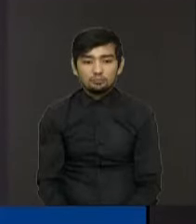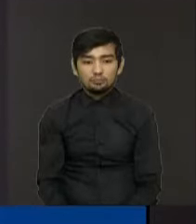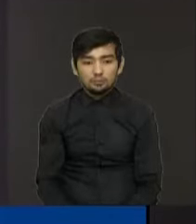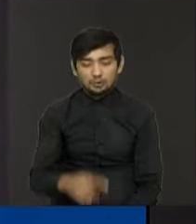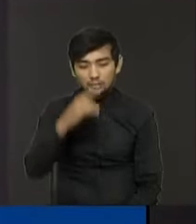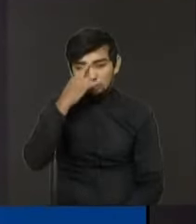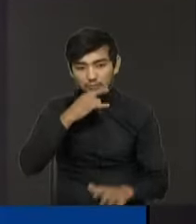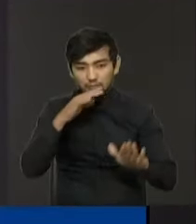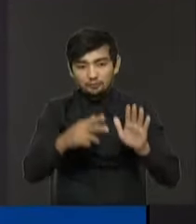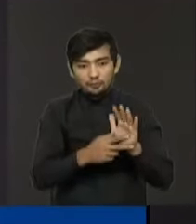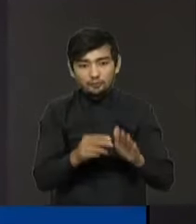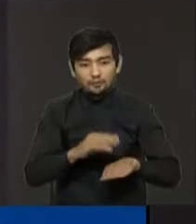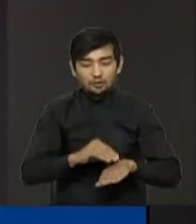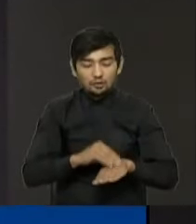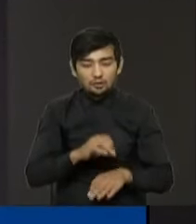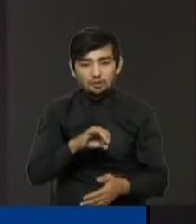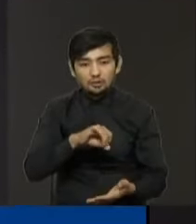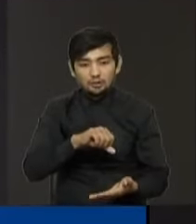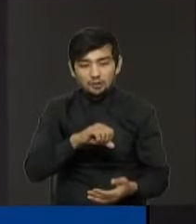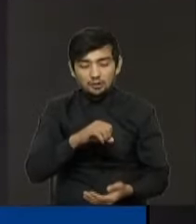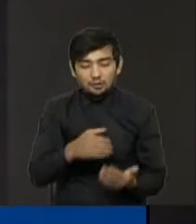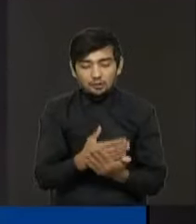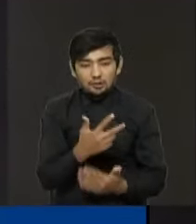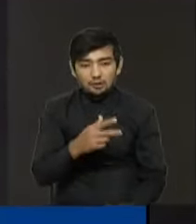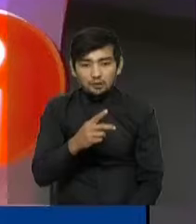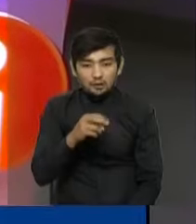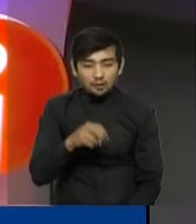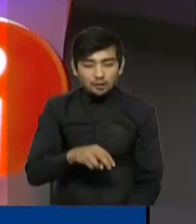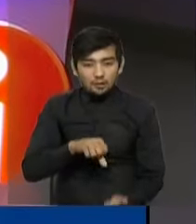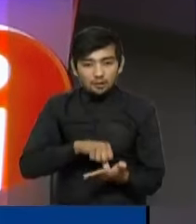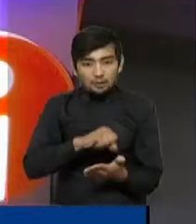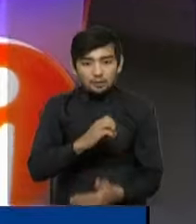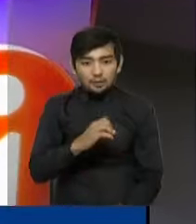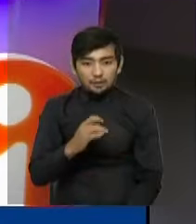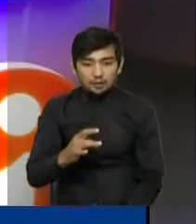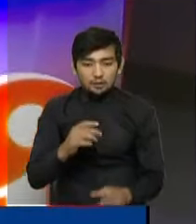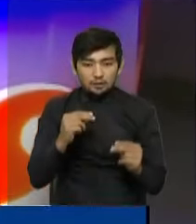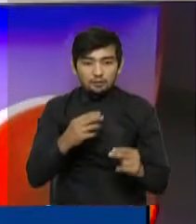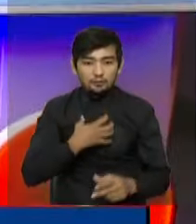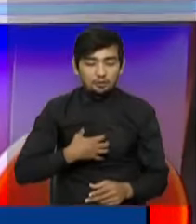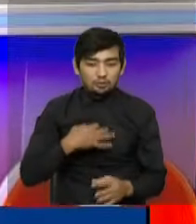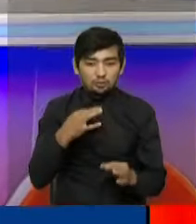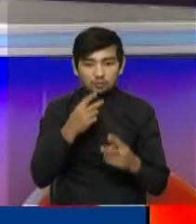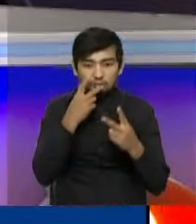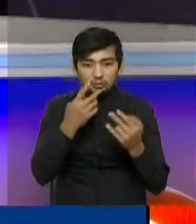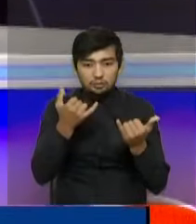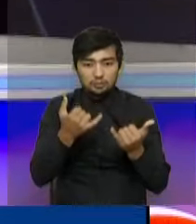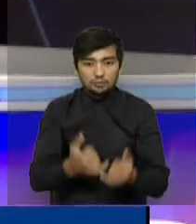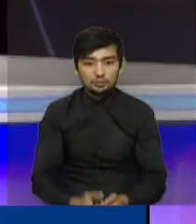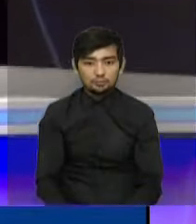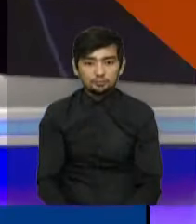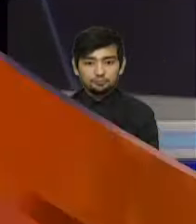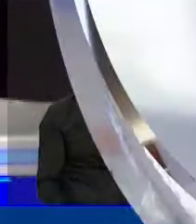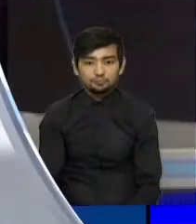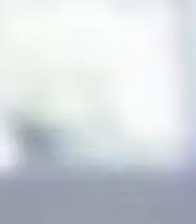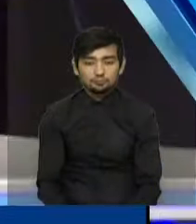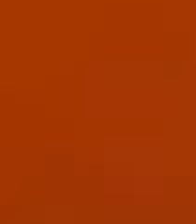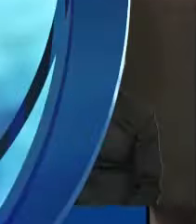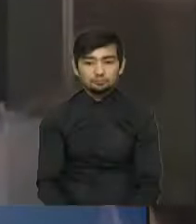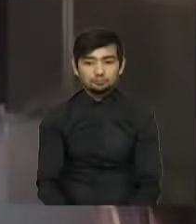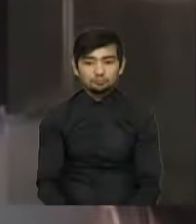В Казахстане 8 вечера, значит, в эфире Информбюро. С вами Аскар Медыбаев. И, как всегда, честно о важном. Смотрите прямо сейчас.